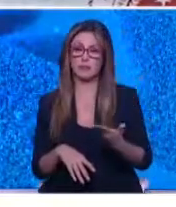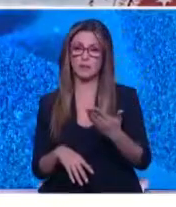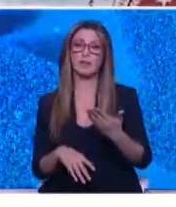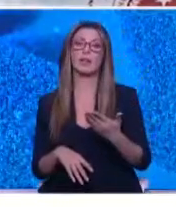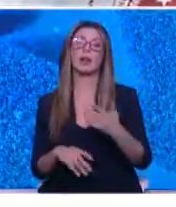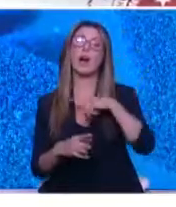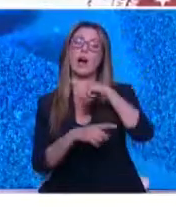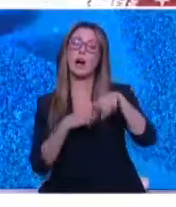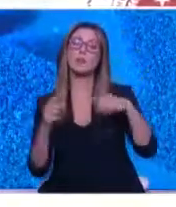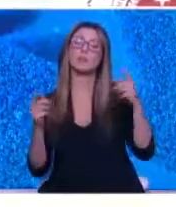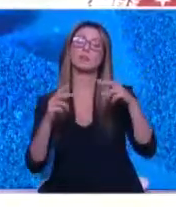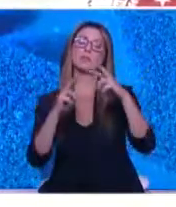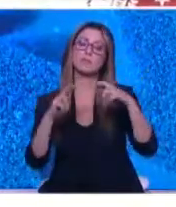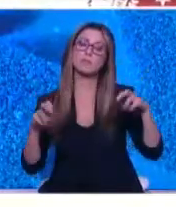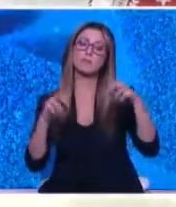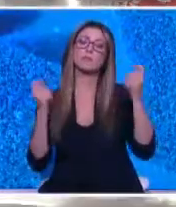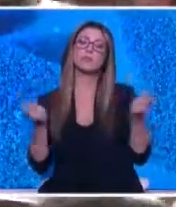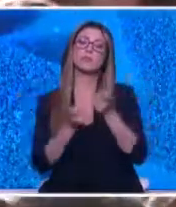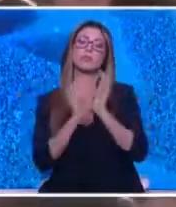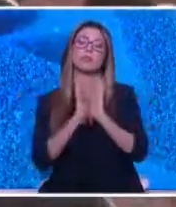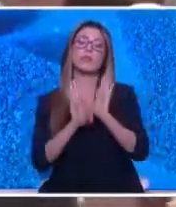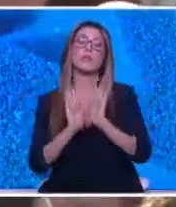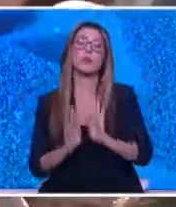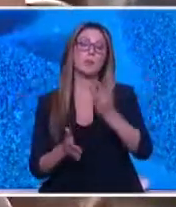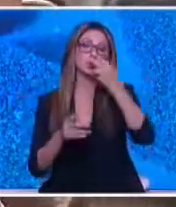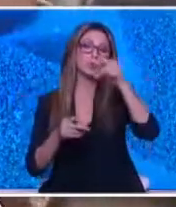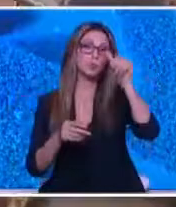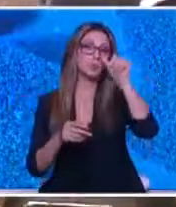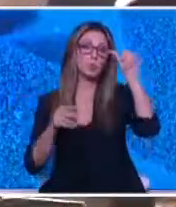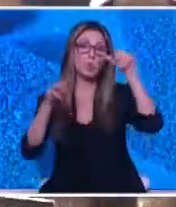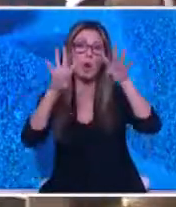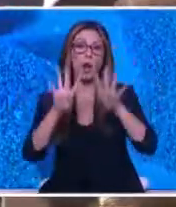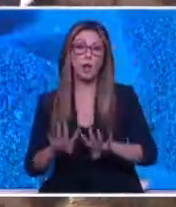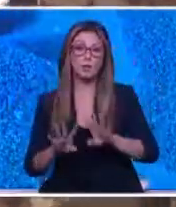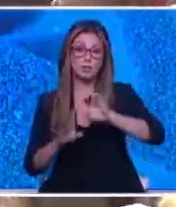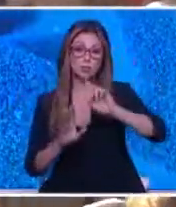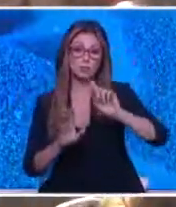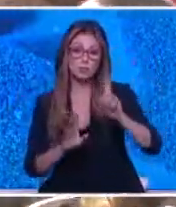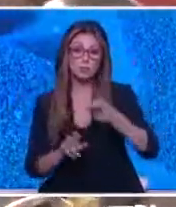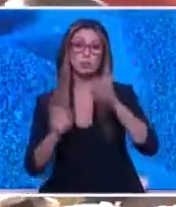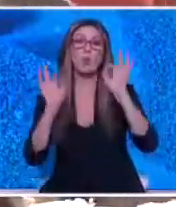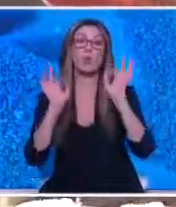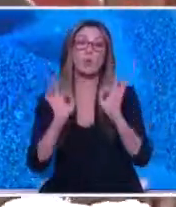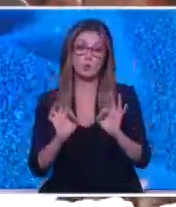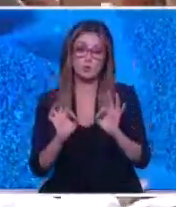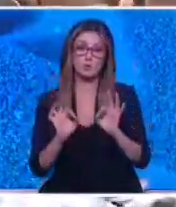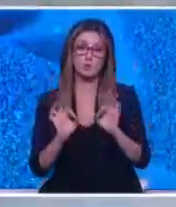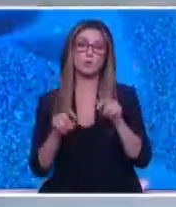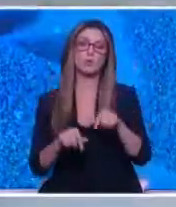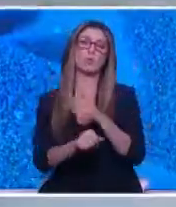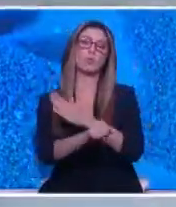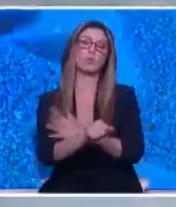arama, tarama çalışmalarını yapıyoruz. Doğal gazı çıkarttığımız andan itibaren bu